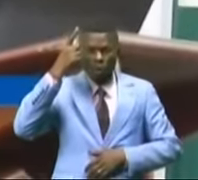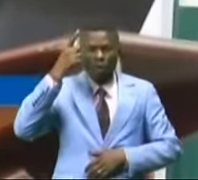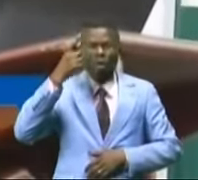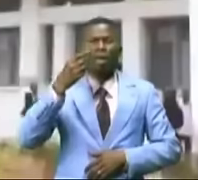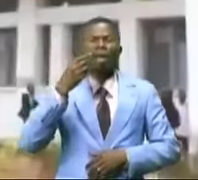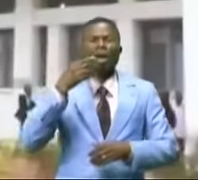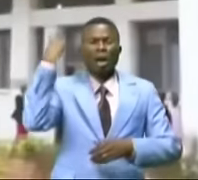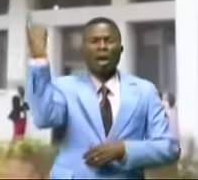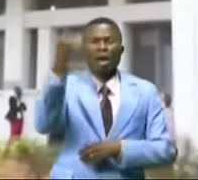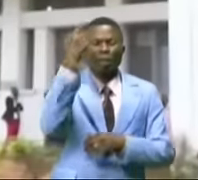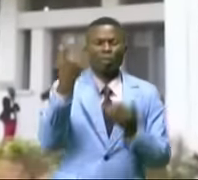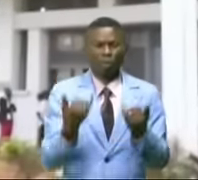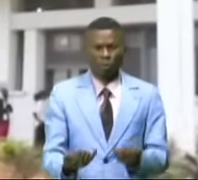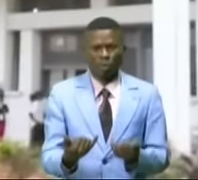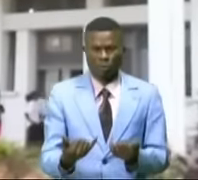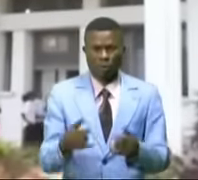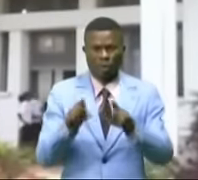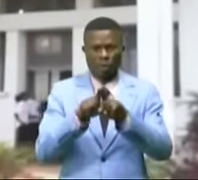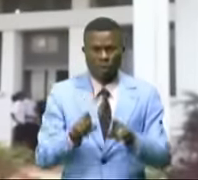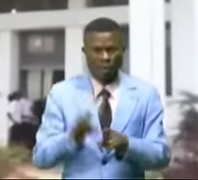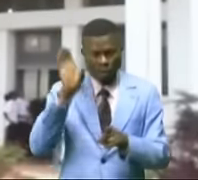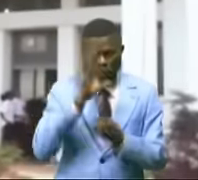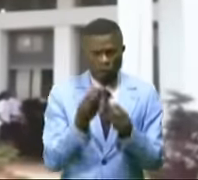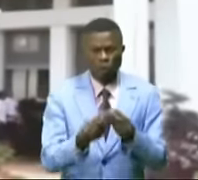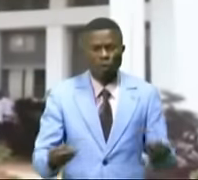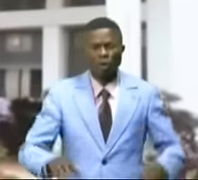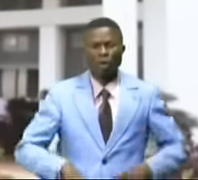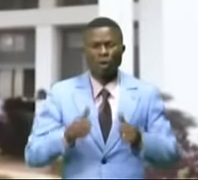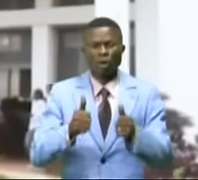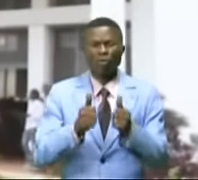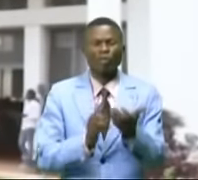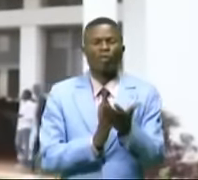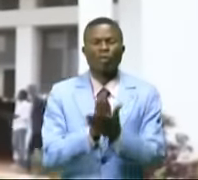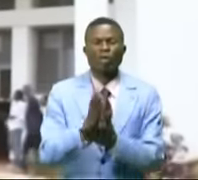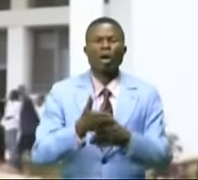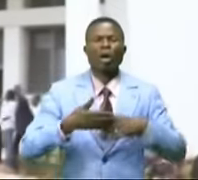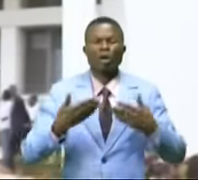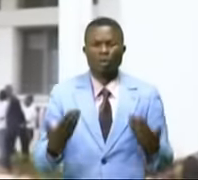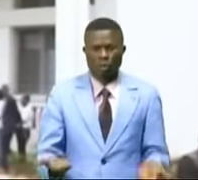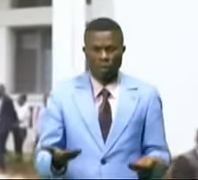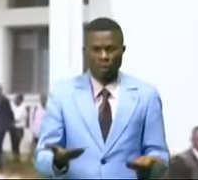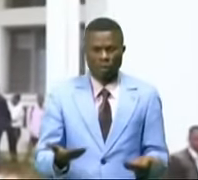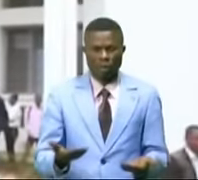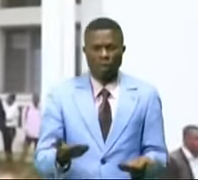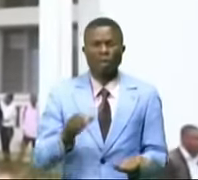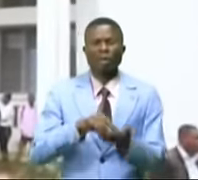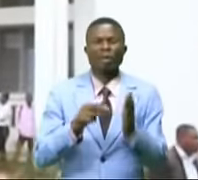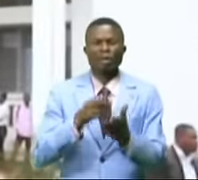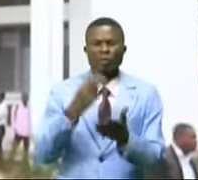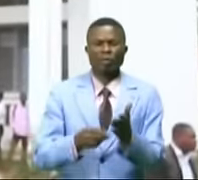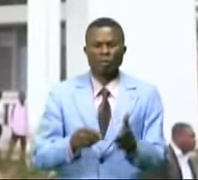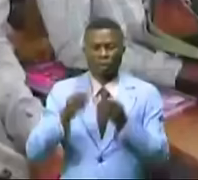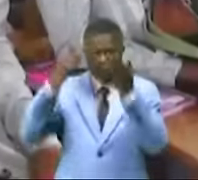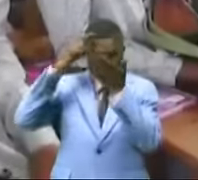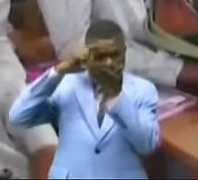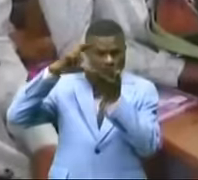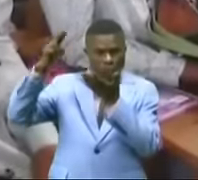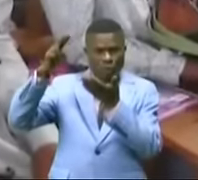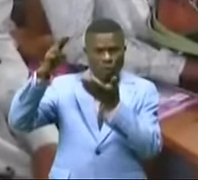lequel nous vivons et dire comment nous pouvons vivre mieux. Cela s'appelle